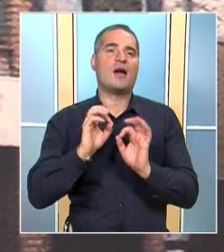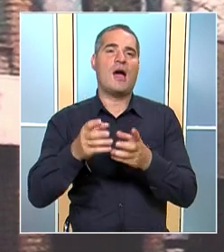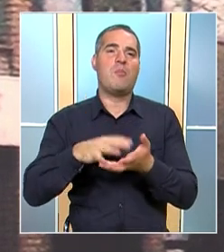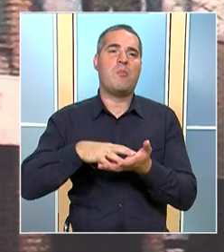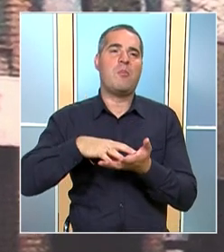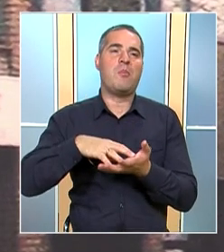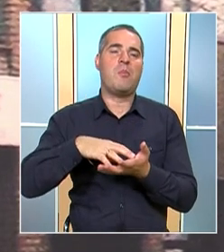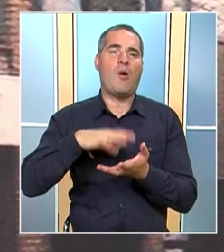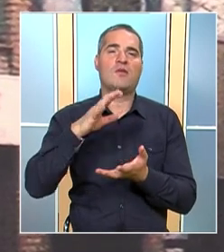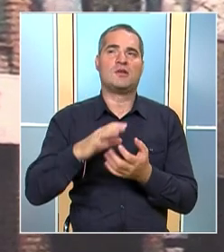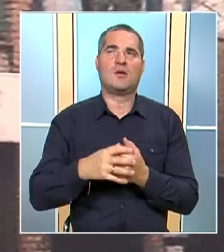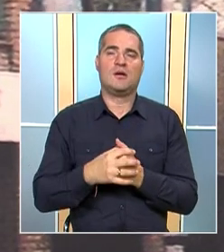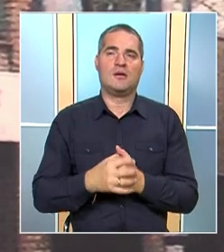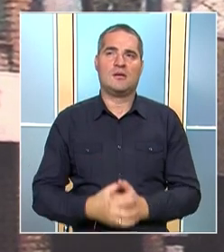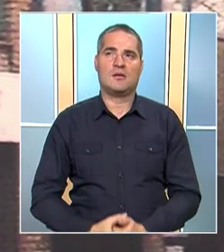да